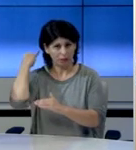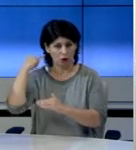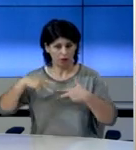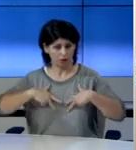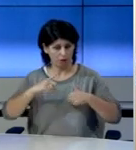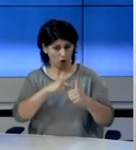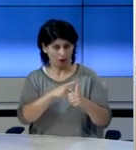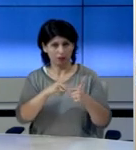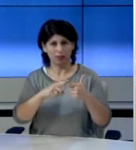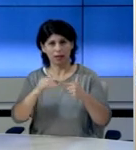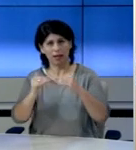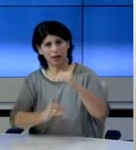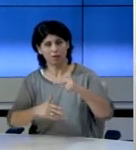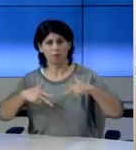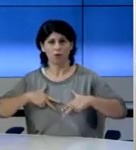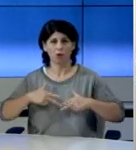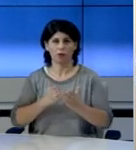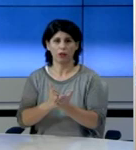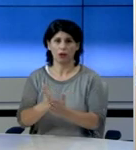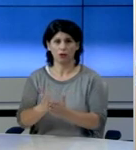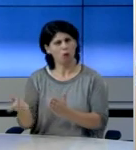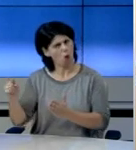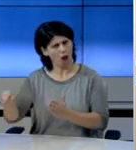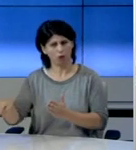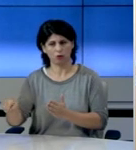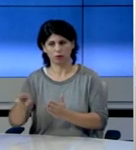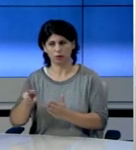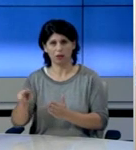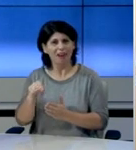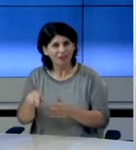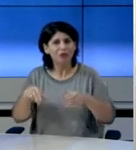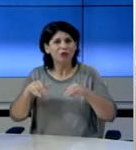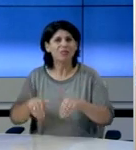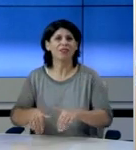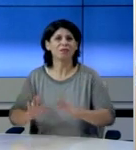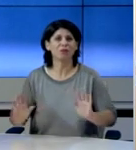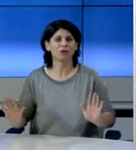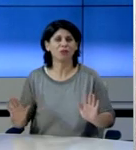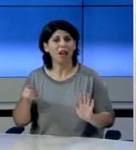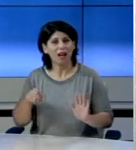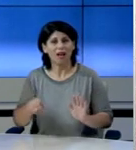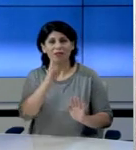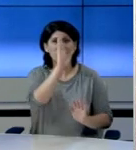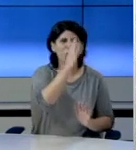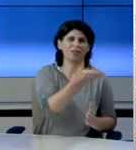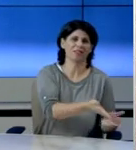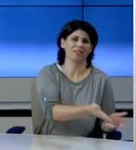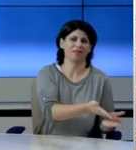ένας και υφυπουργός δικαιοσύνης ο άλλος. Αυτός είναι ο σεβασμός και αυτή είναι η υποκρισία.